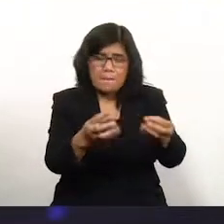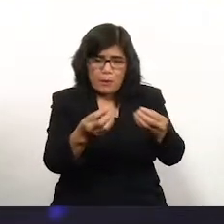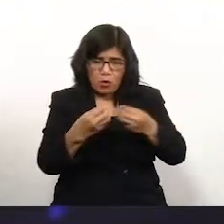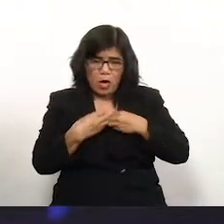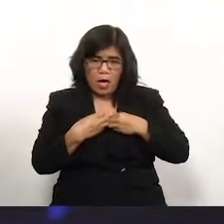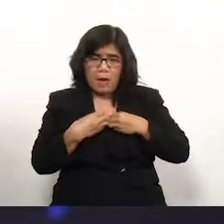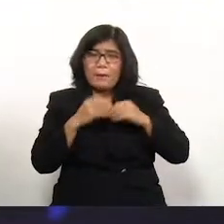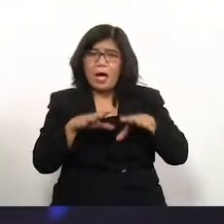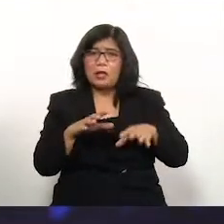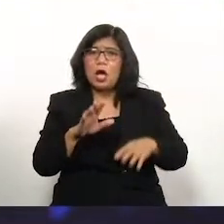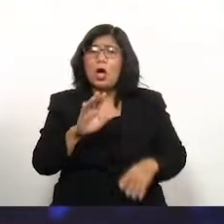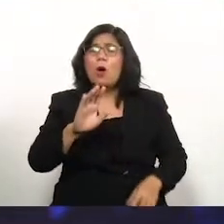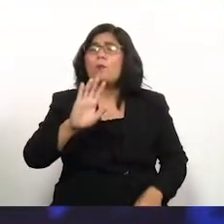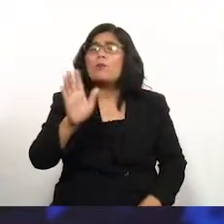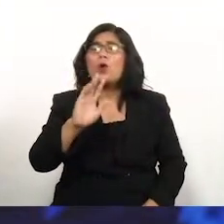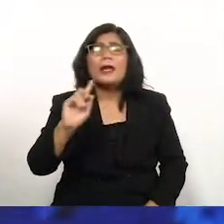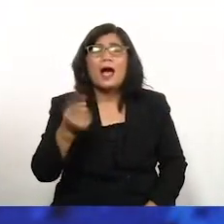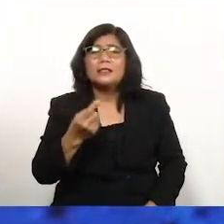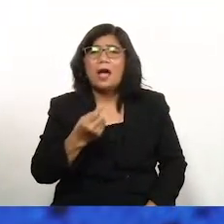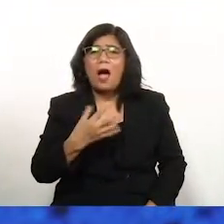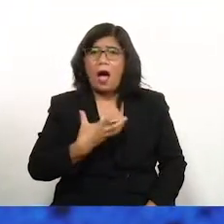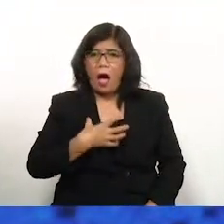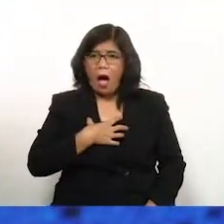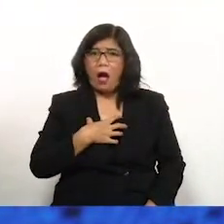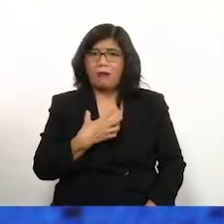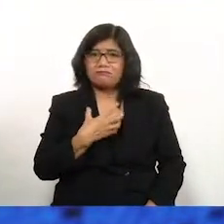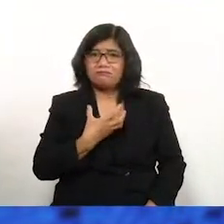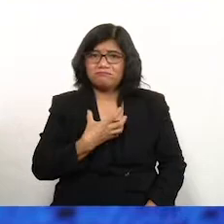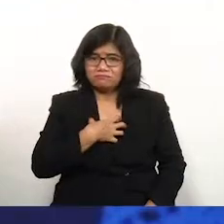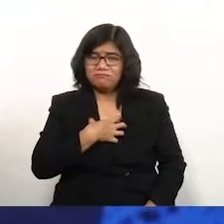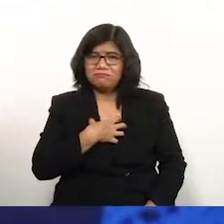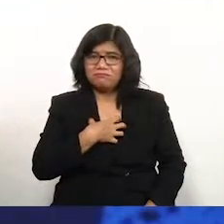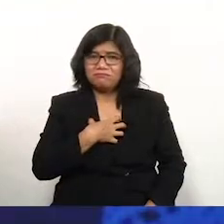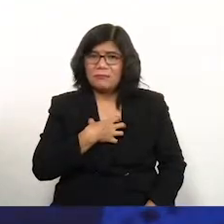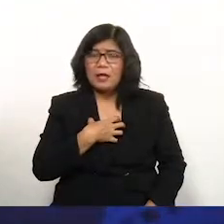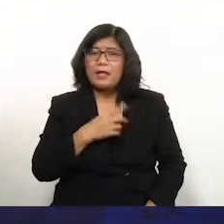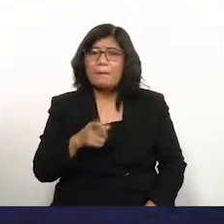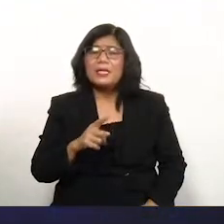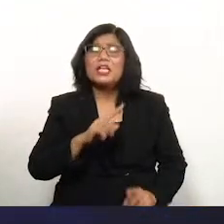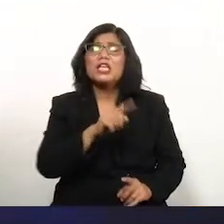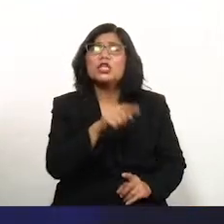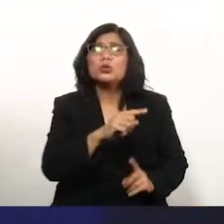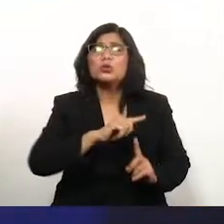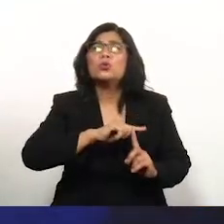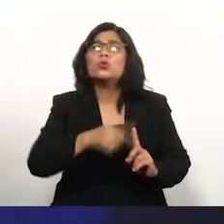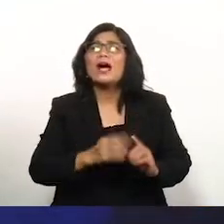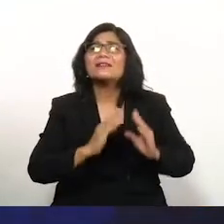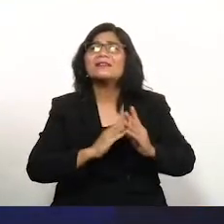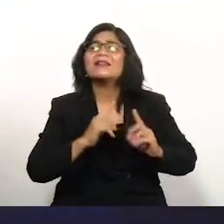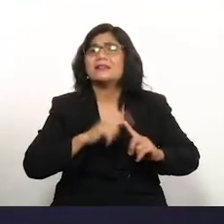hanya Hai b'deday of the cats adalah tugas dari